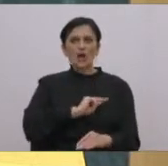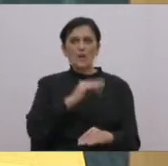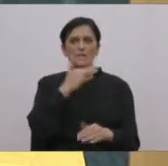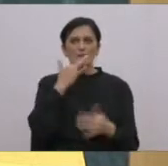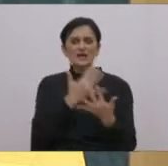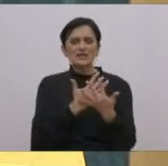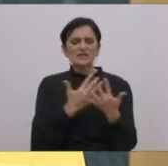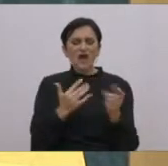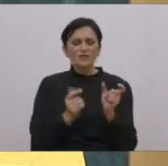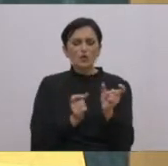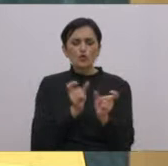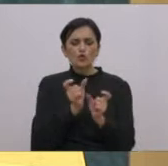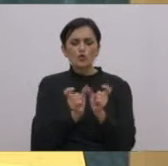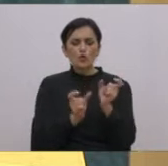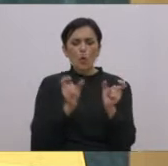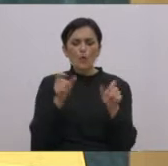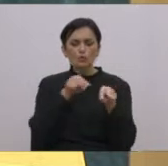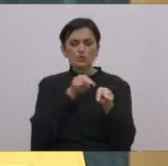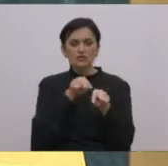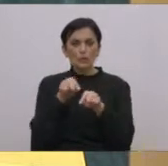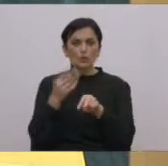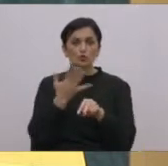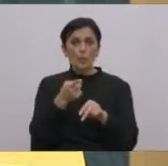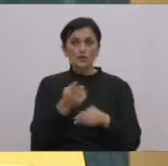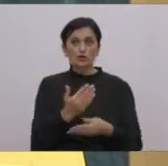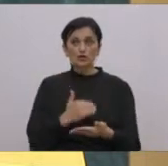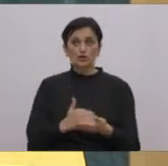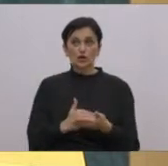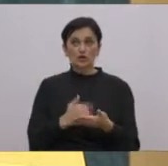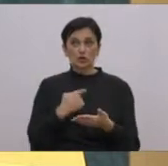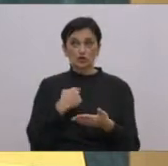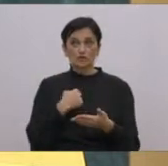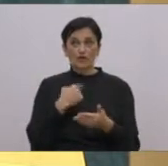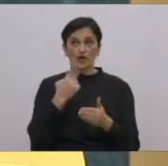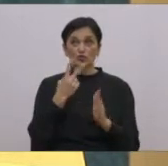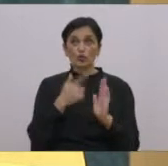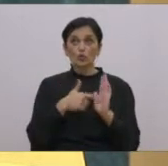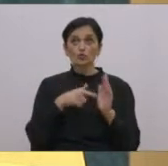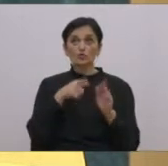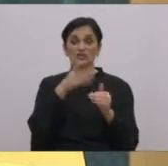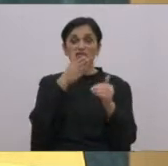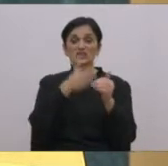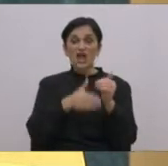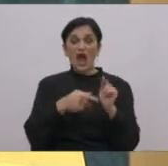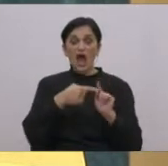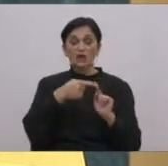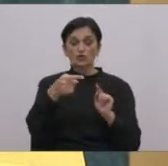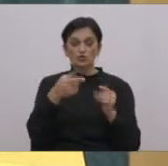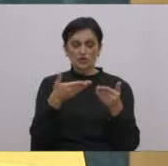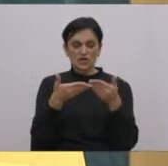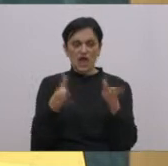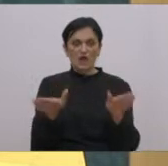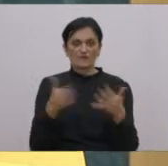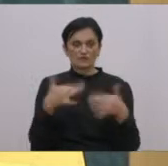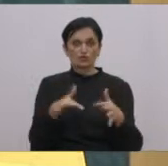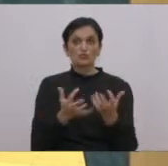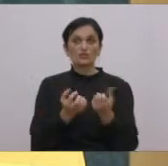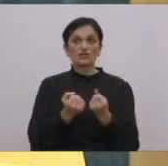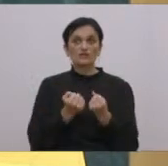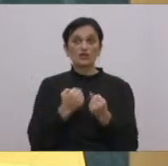სხვა კომპონენტის ზედამხედველობას, რომლის შედეგადაც ჩვენ სწორედ აი ეს 27 კილომეტრიანი დასრულებული მონაკვეთი გავხსენით და